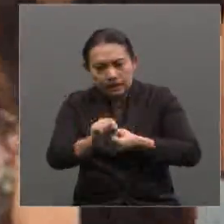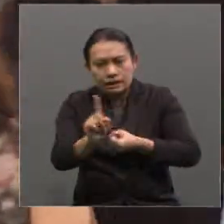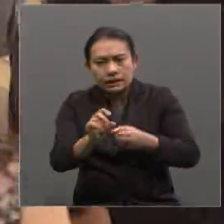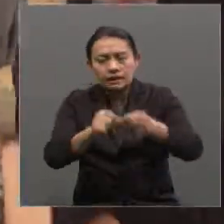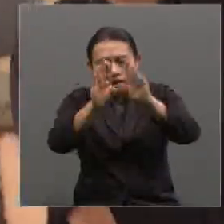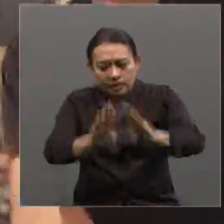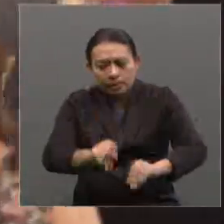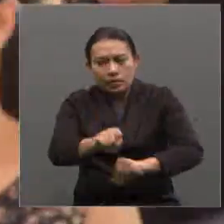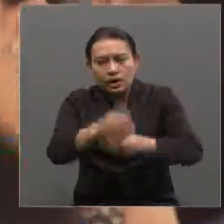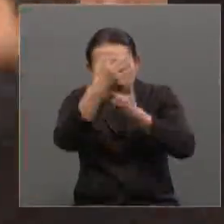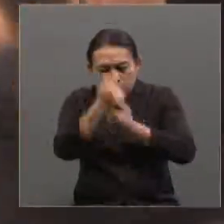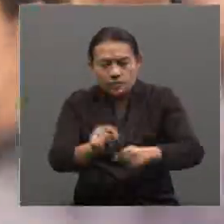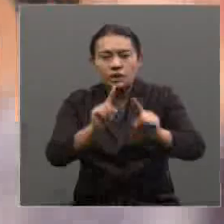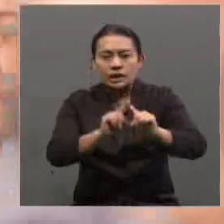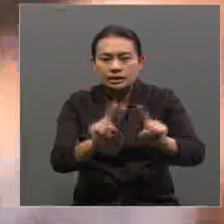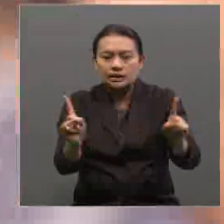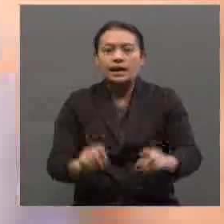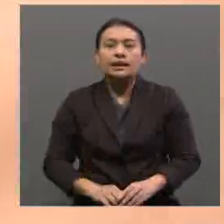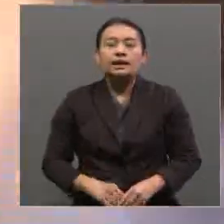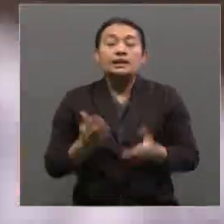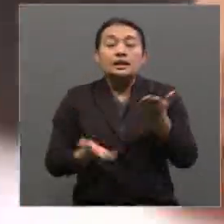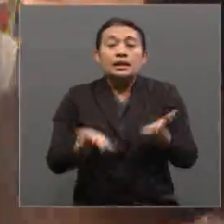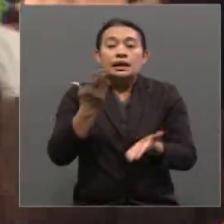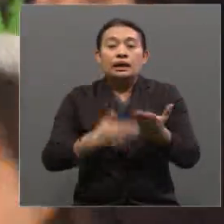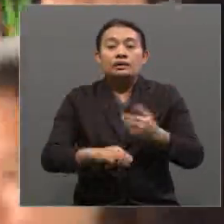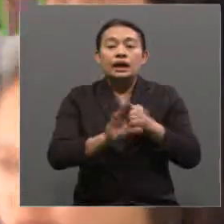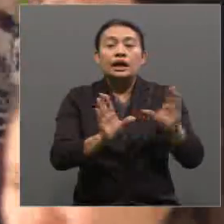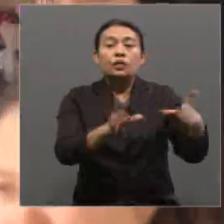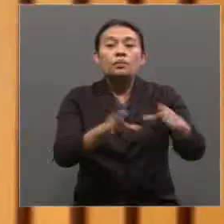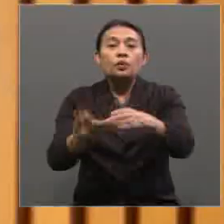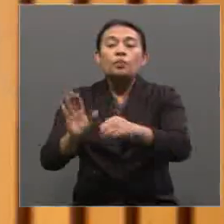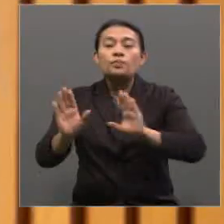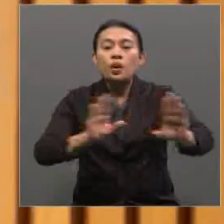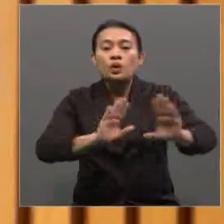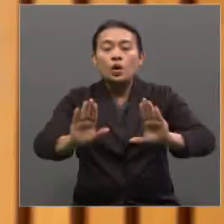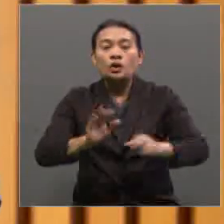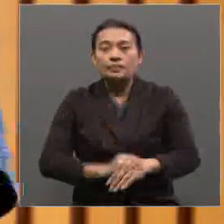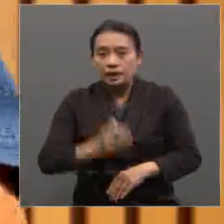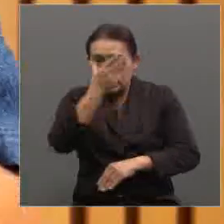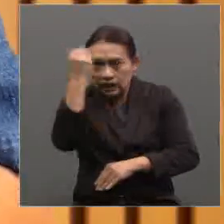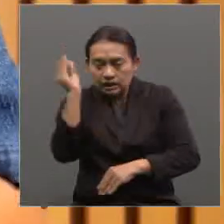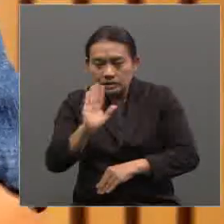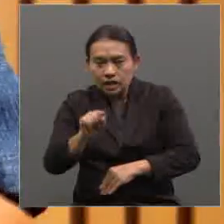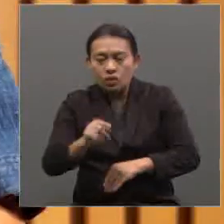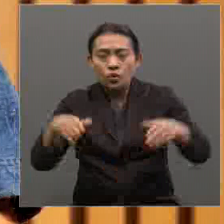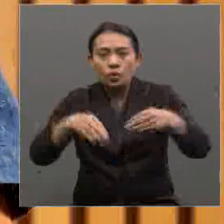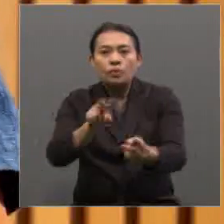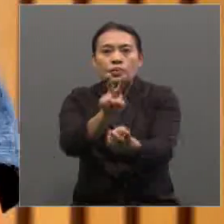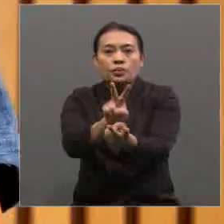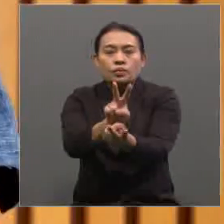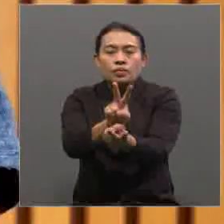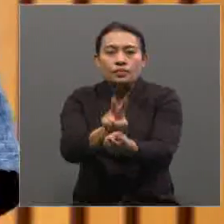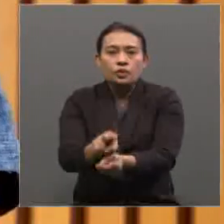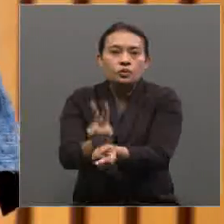บบนี้ อ ันนั้นมันก็แล้วแต่ว่าบริบทในช่วงนั้นเขาเป็นอย่างไรในเมื่อตอนนั้นเนี่ยนะครับเราอย่าลืมนะครับว่าคนรุ่น Y2K เนี่ย